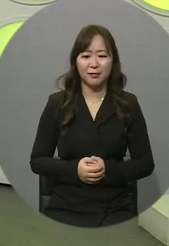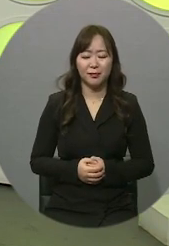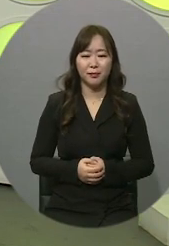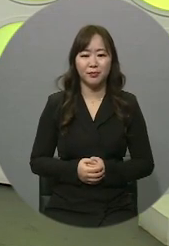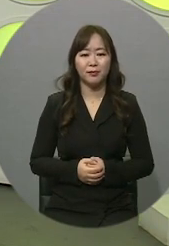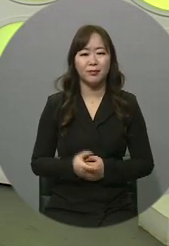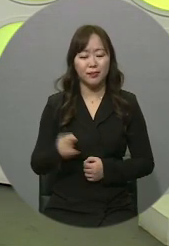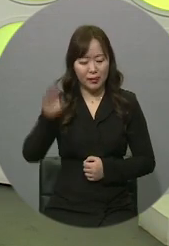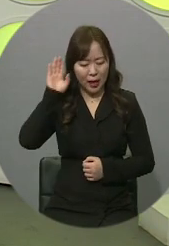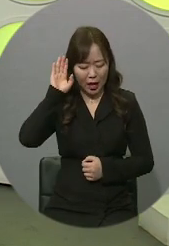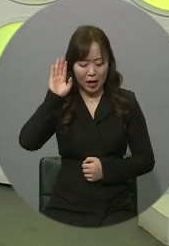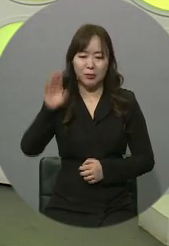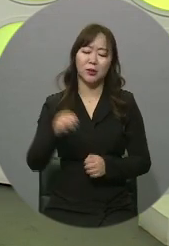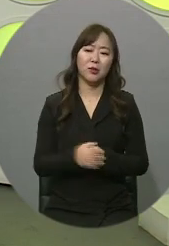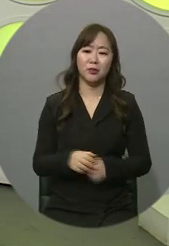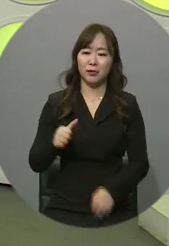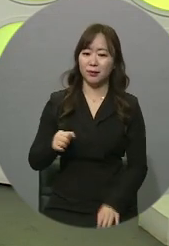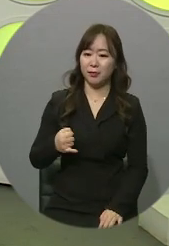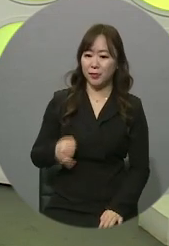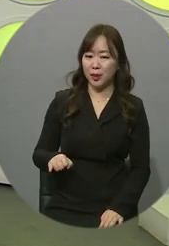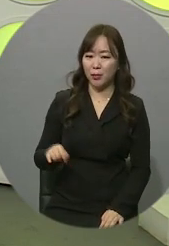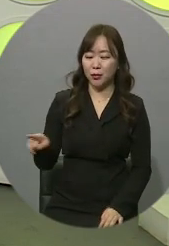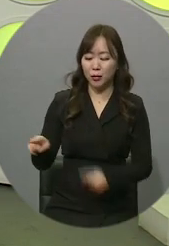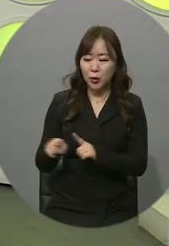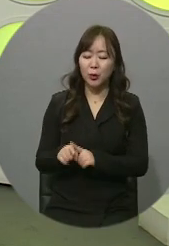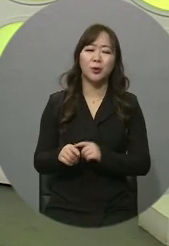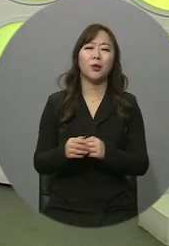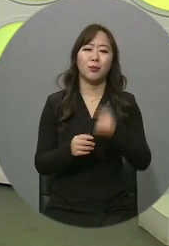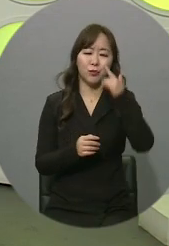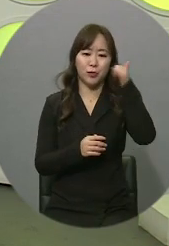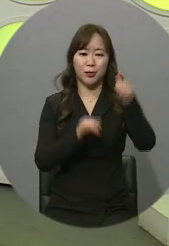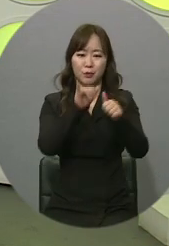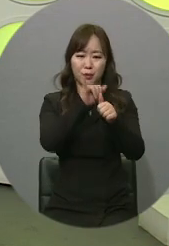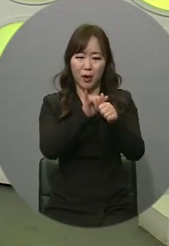앞으로는 저희 우리 자녀분들도 좀 효도하면서 사셨으면 좋겠네요. 그러니까요. 네.